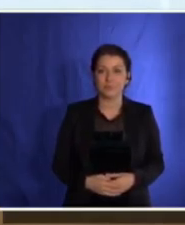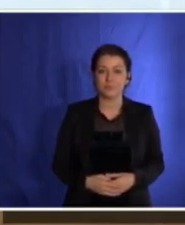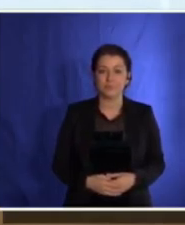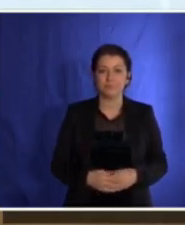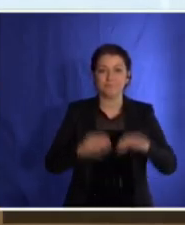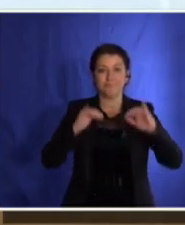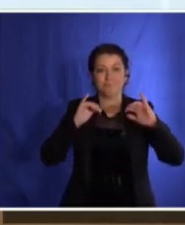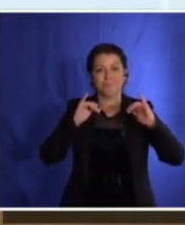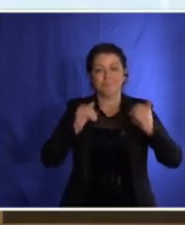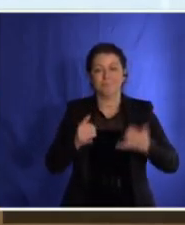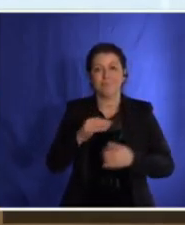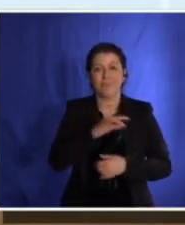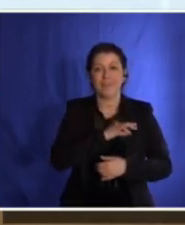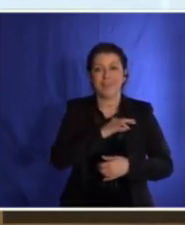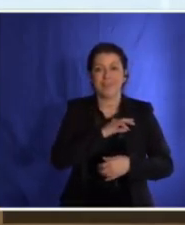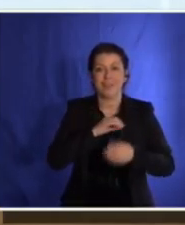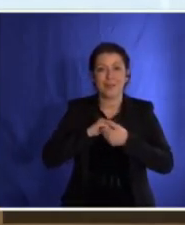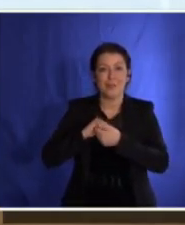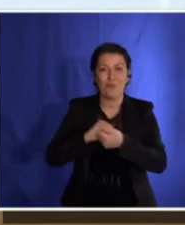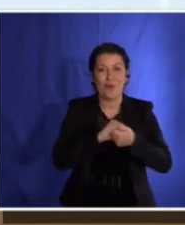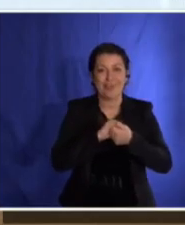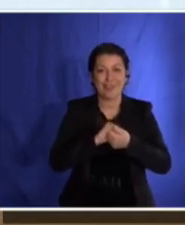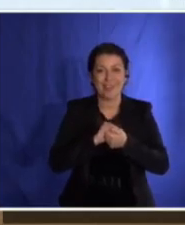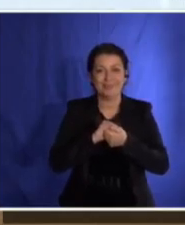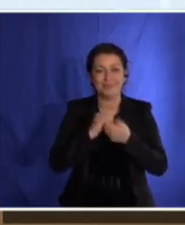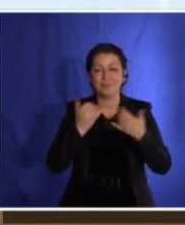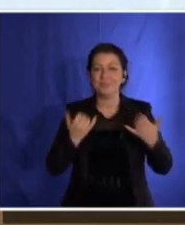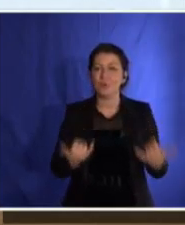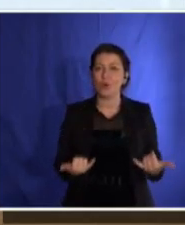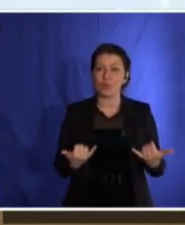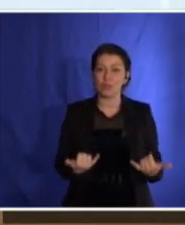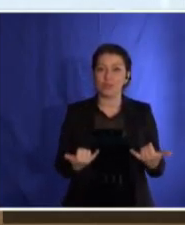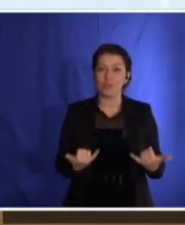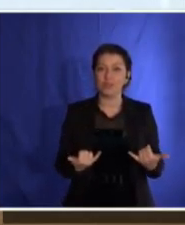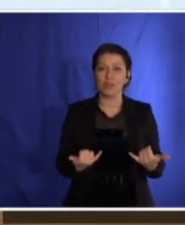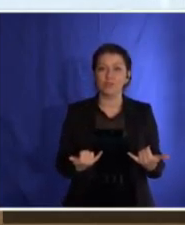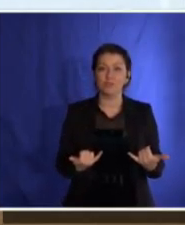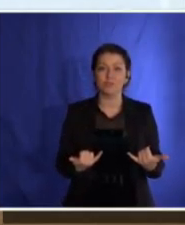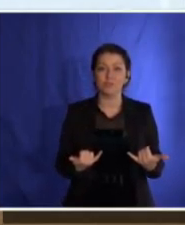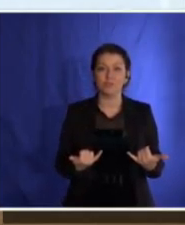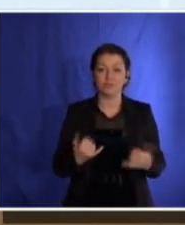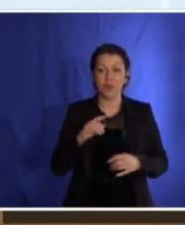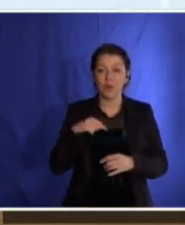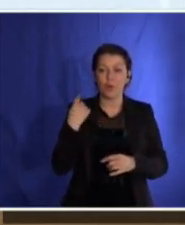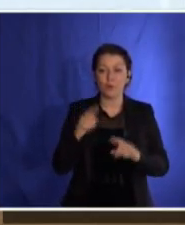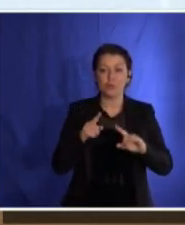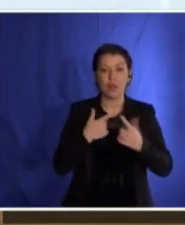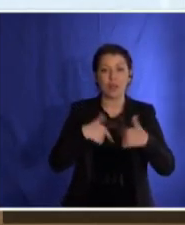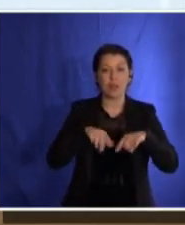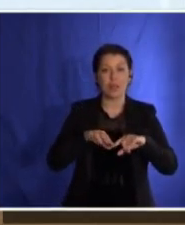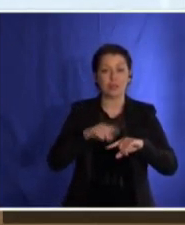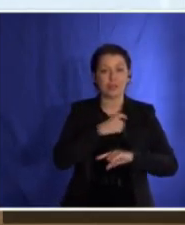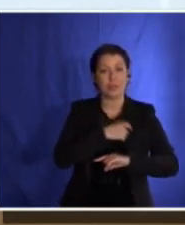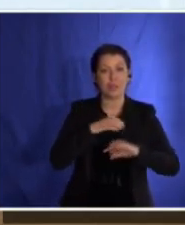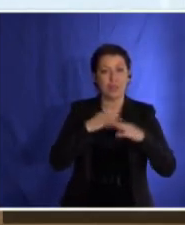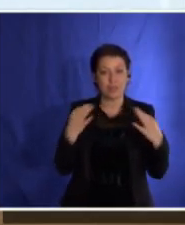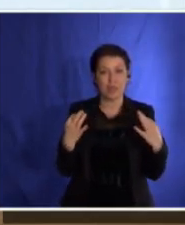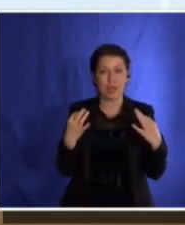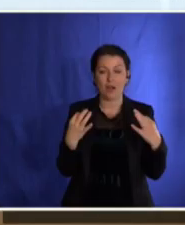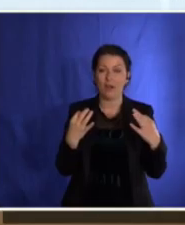Ja, liebe Freunde, heute treffen wir auf unserem Landesparteitag